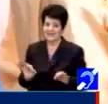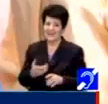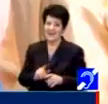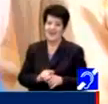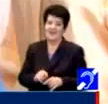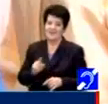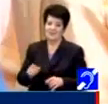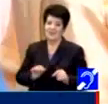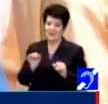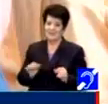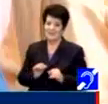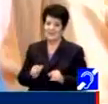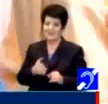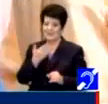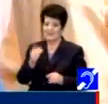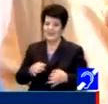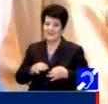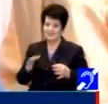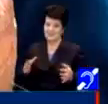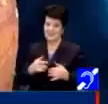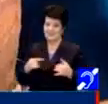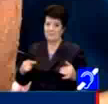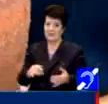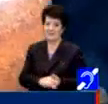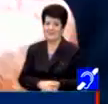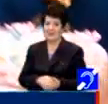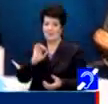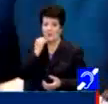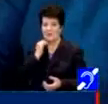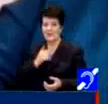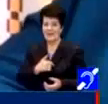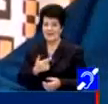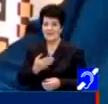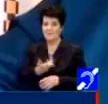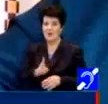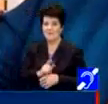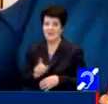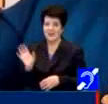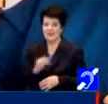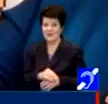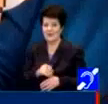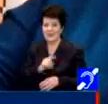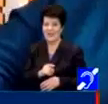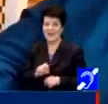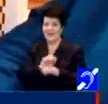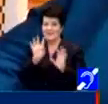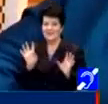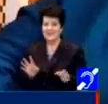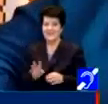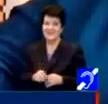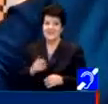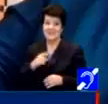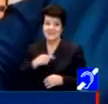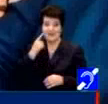și ne stăruim să nu lipsească la sărbători de pe masă. Bunica pentru mine este mai mult decât totul. Ea e ca un înger venit pe